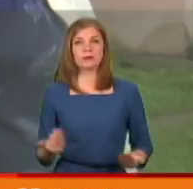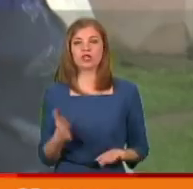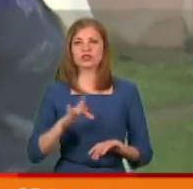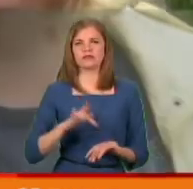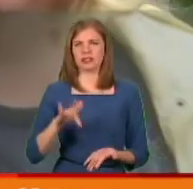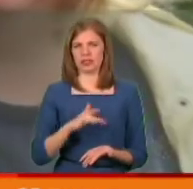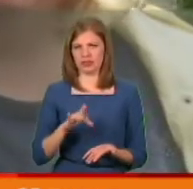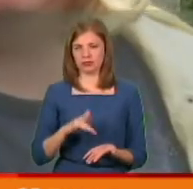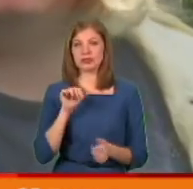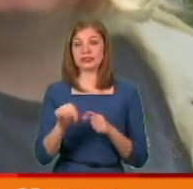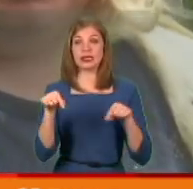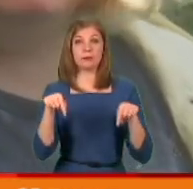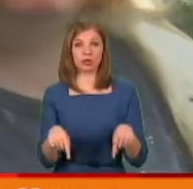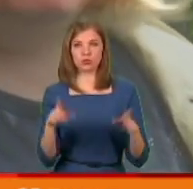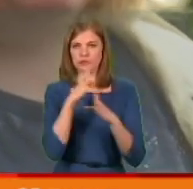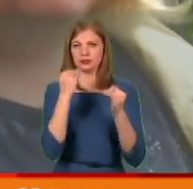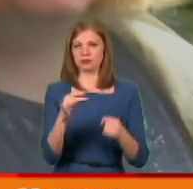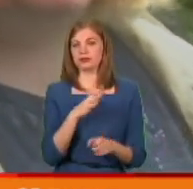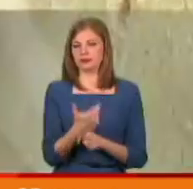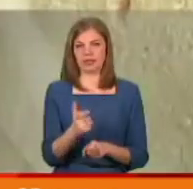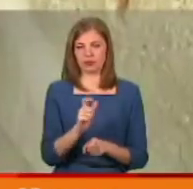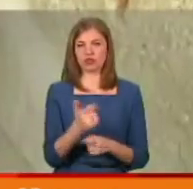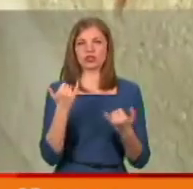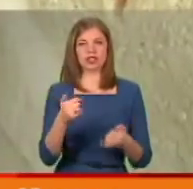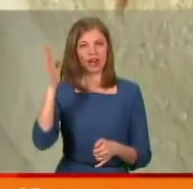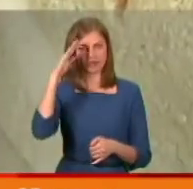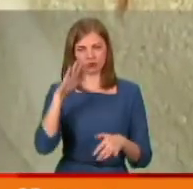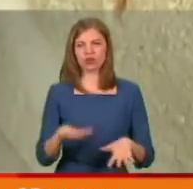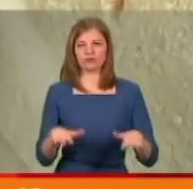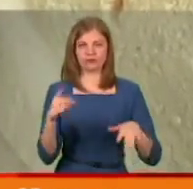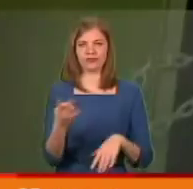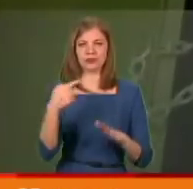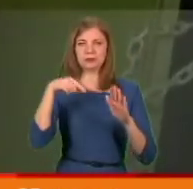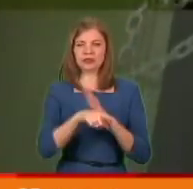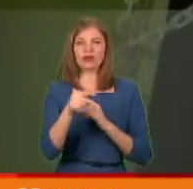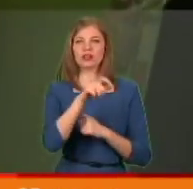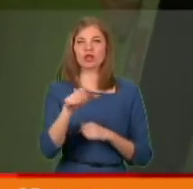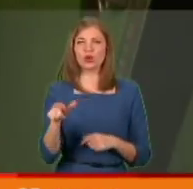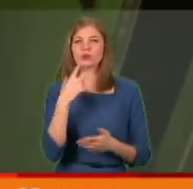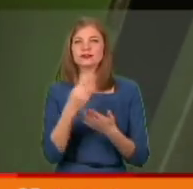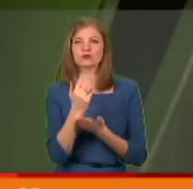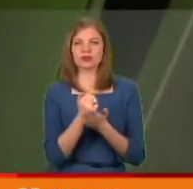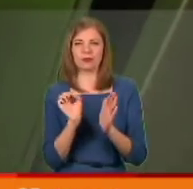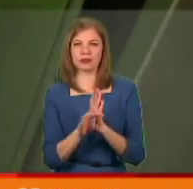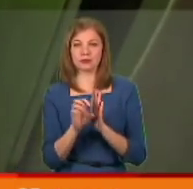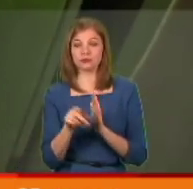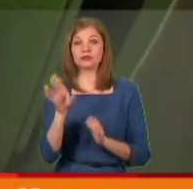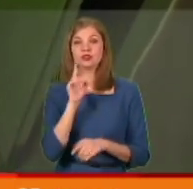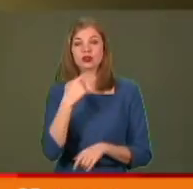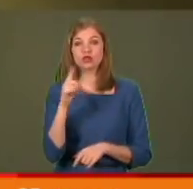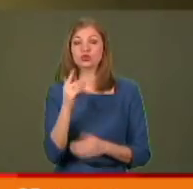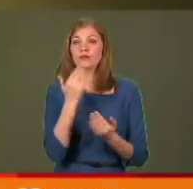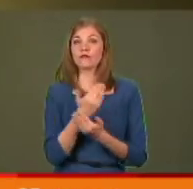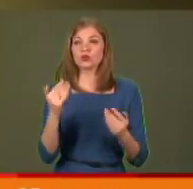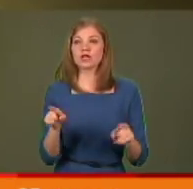центрі міста Долина. Саме тут стихія лютувала найбільше. Нині вода залишається в підвалах, де люди тримають свої запаси. Жінка пригадує,